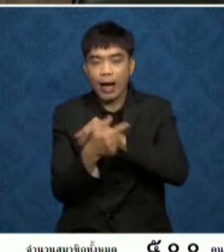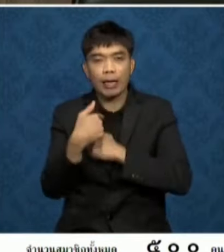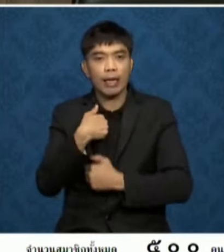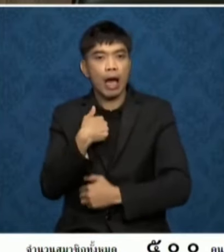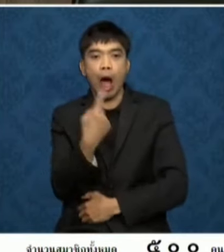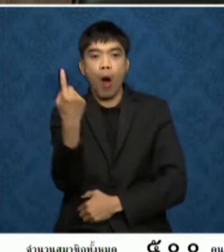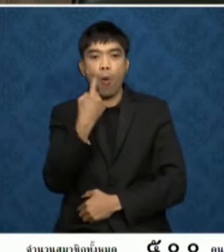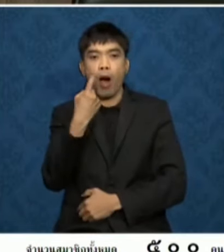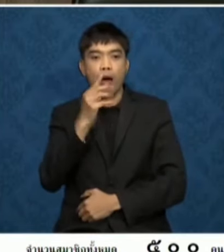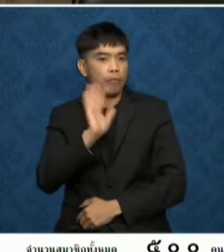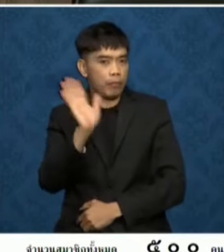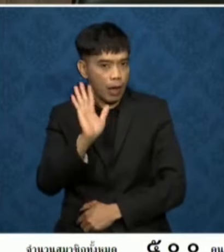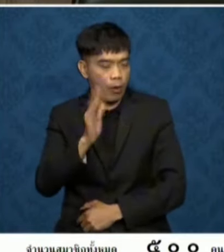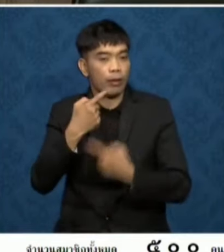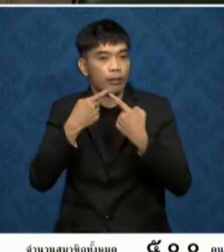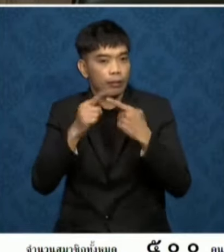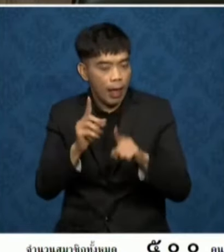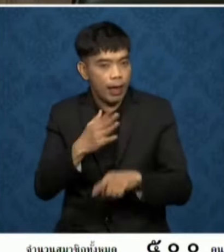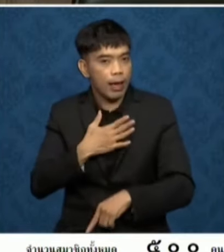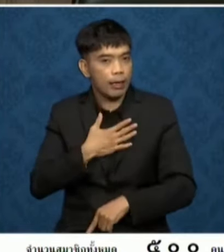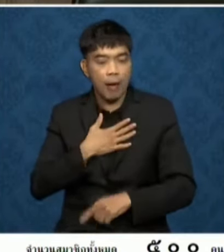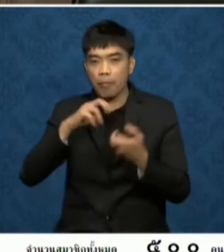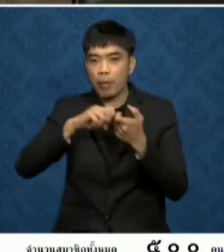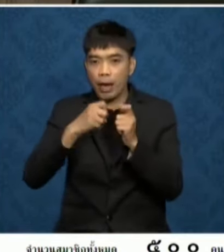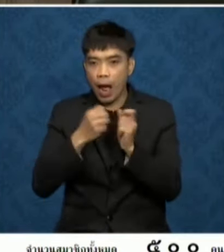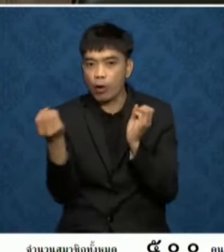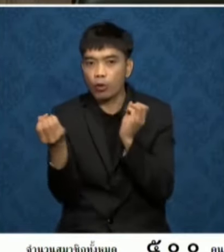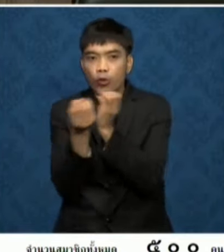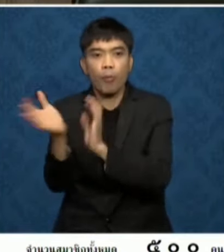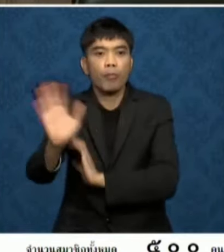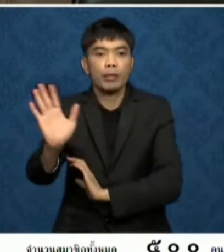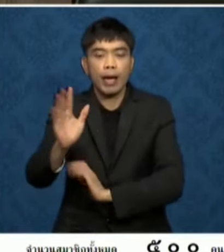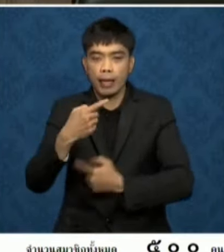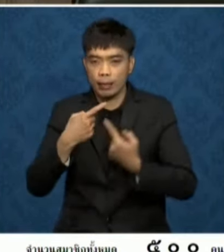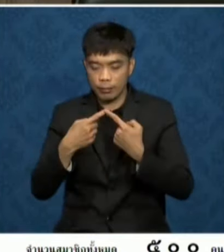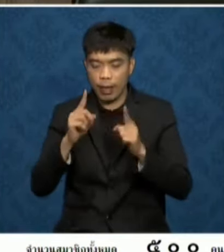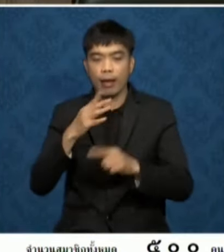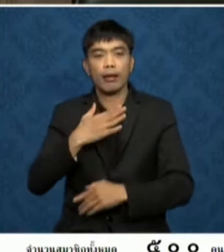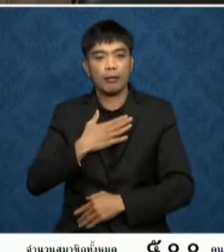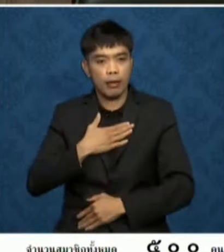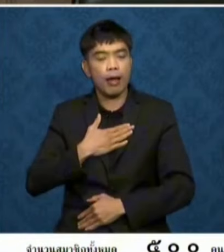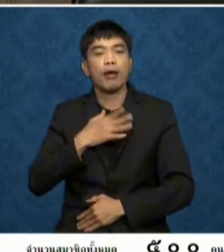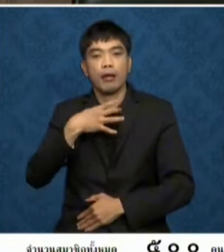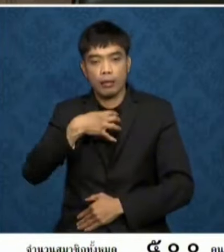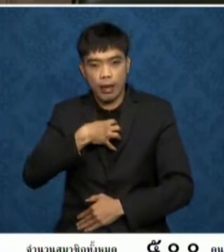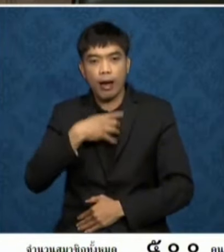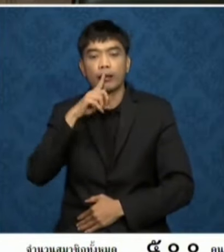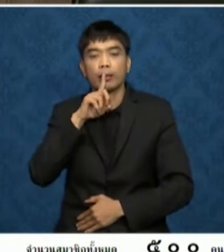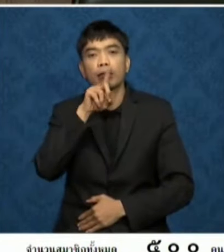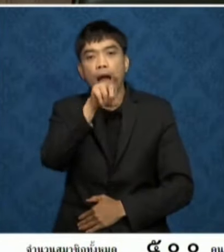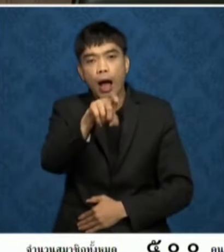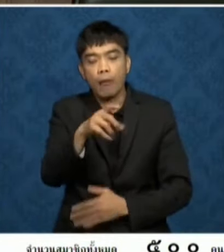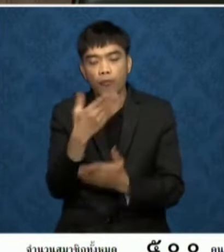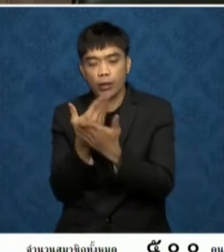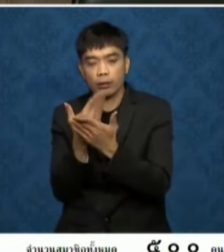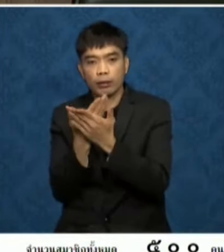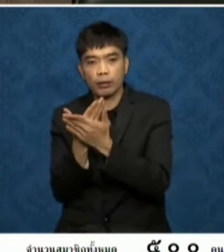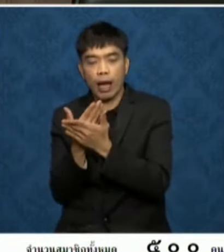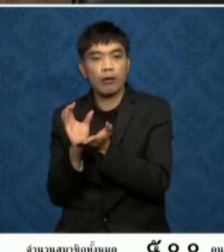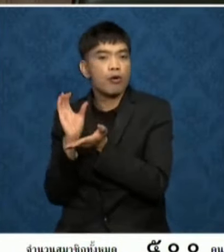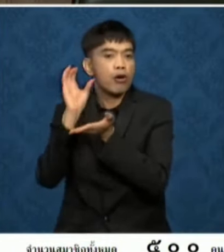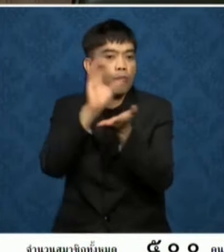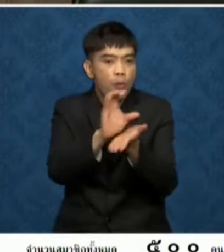าขัดแย้งกับท่านในเรื่องของการช่วยเหลือเกษตรกรเลยแต่ผมอยากตั้งคำถามครับว่าเราจะใช้เงินอีกกี่ล้านบาทในการซับ